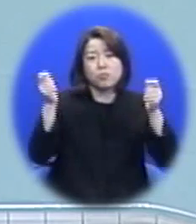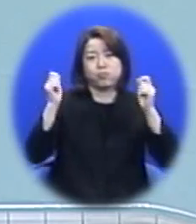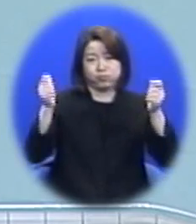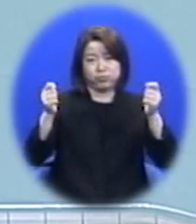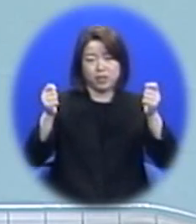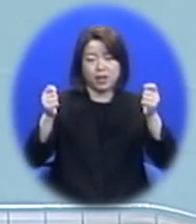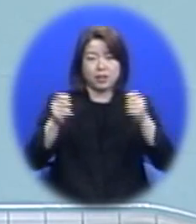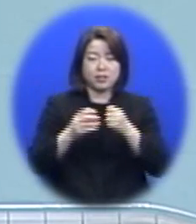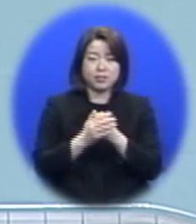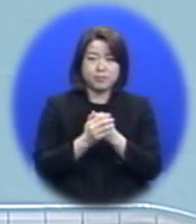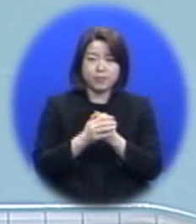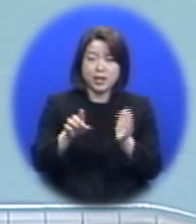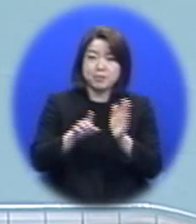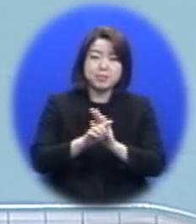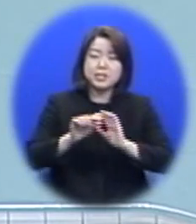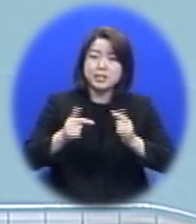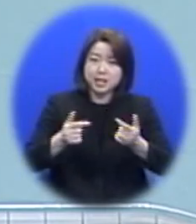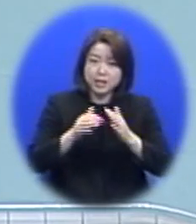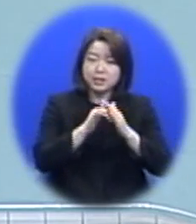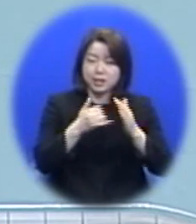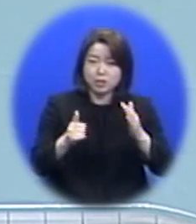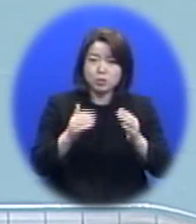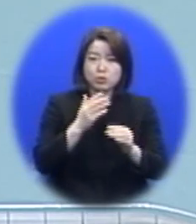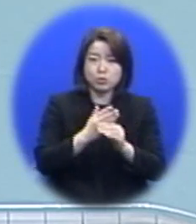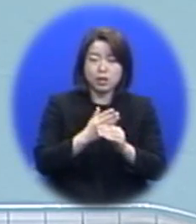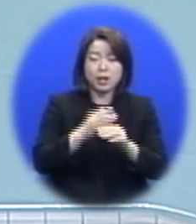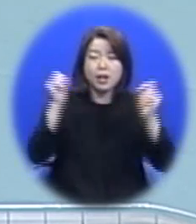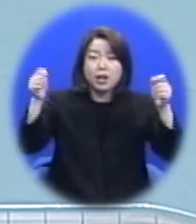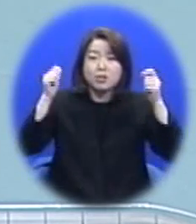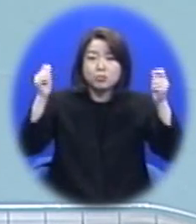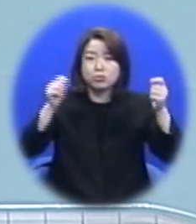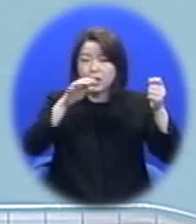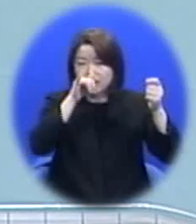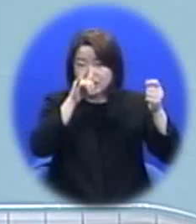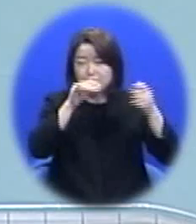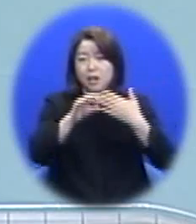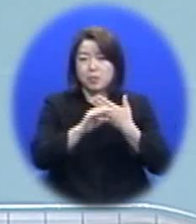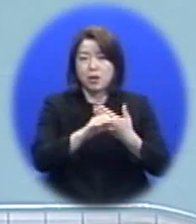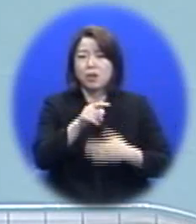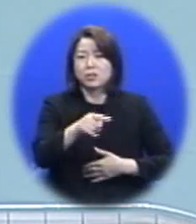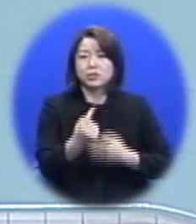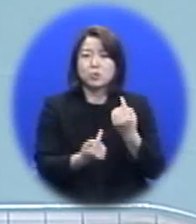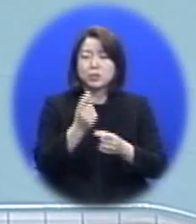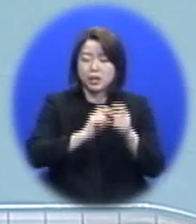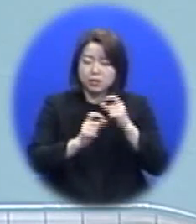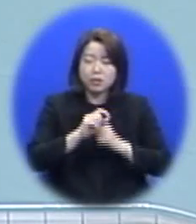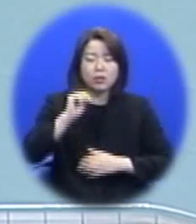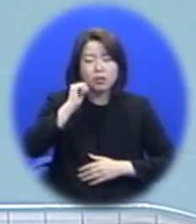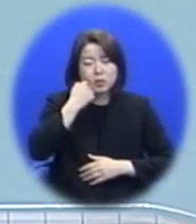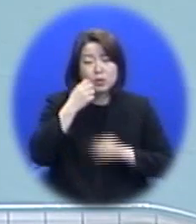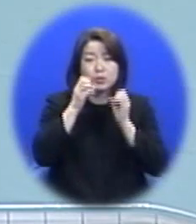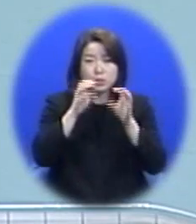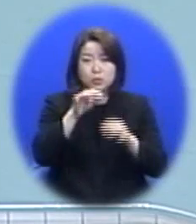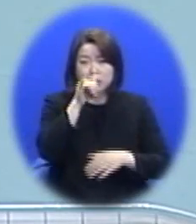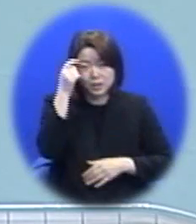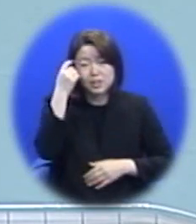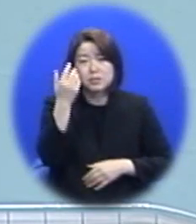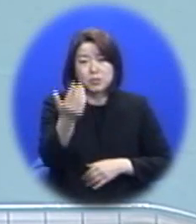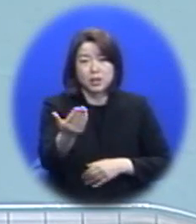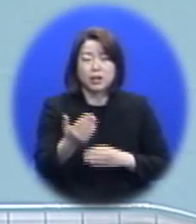불신 가족 중에 무당이 있다면 아마 그보다 더 어려운 전도가 또